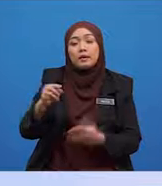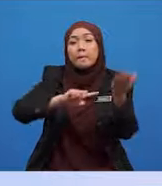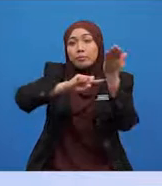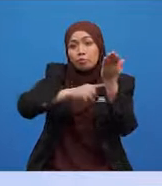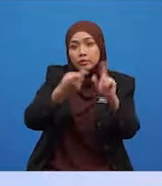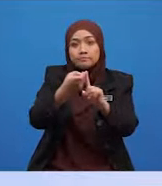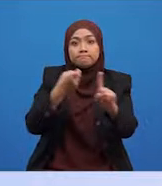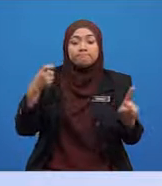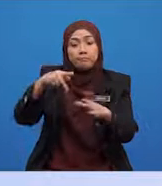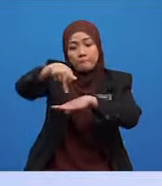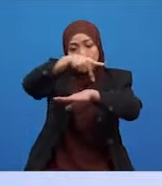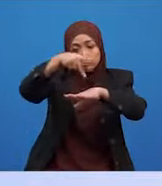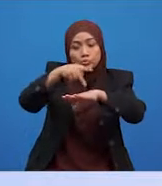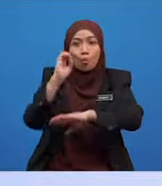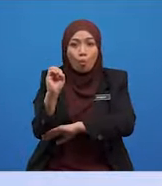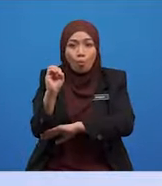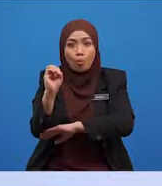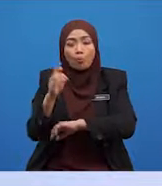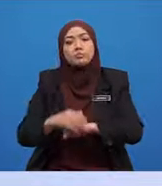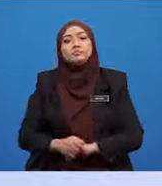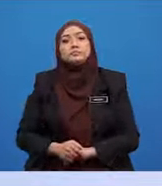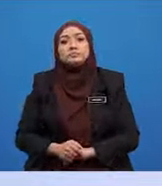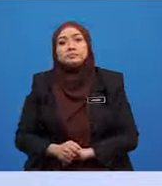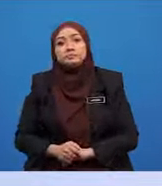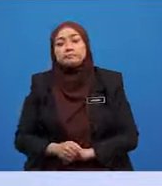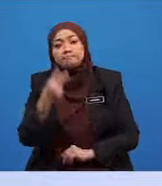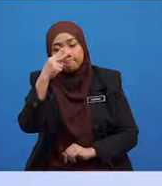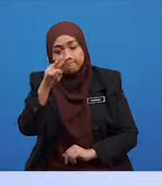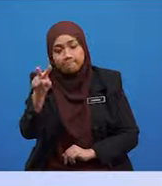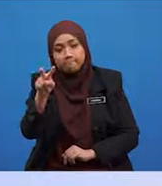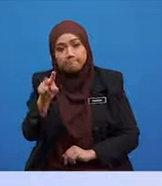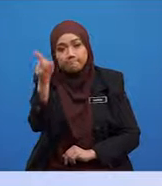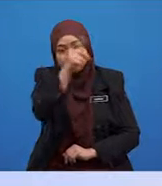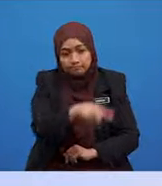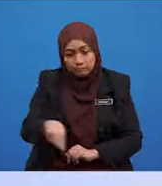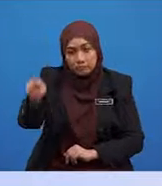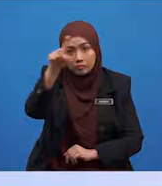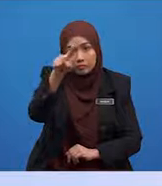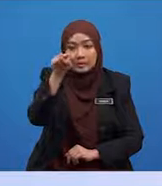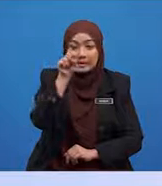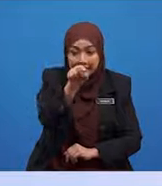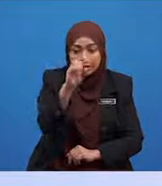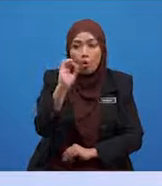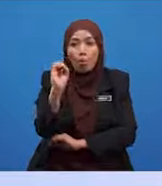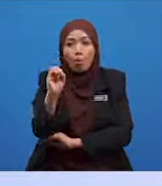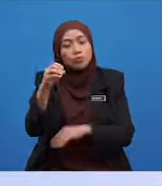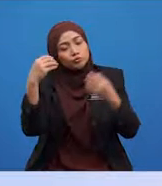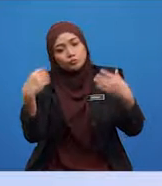Paparan menunjukkan sebuah bulatan yang berpusat di titik O telah